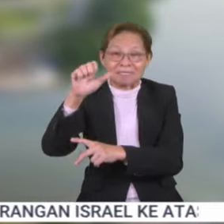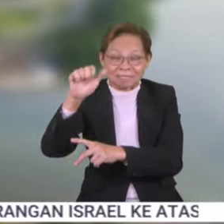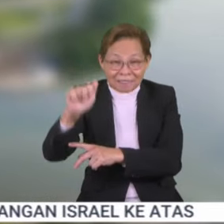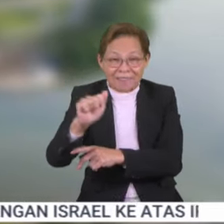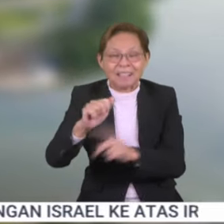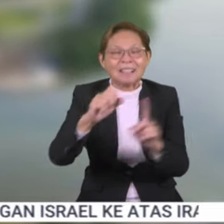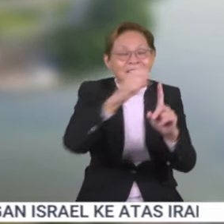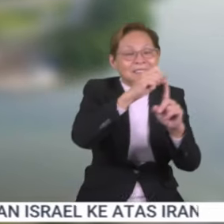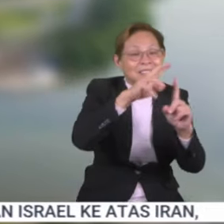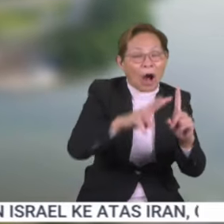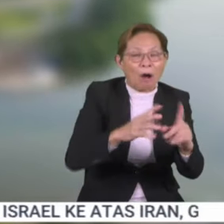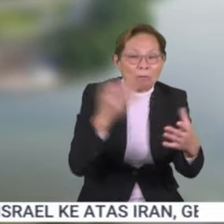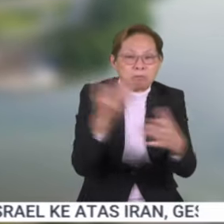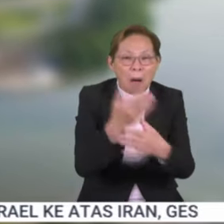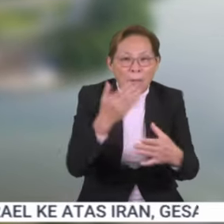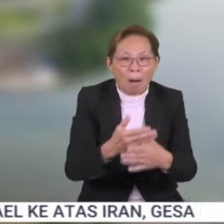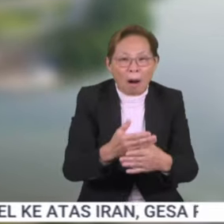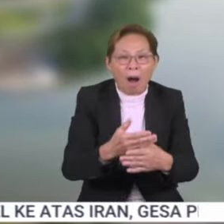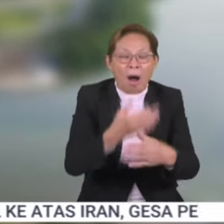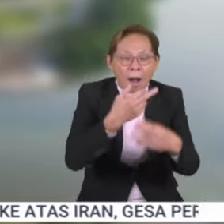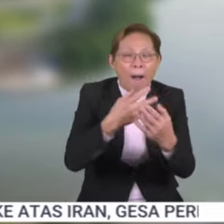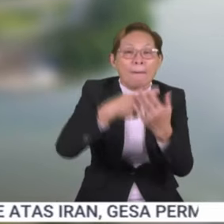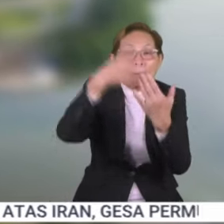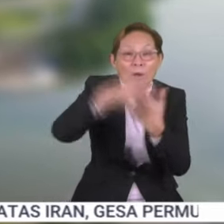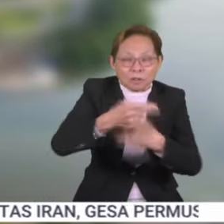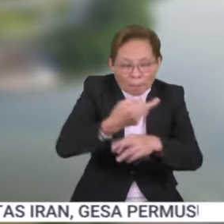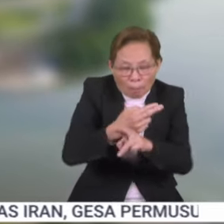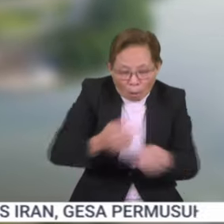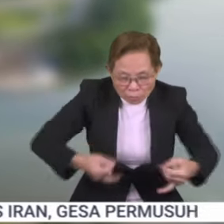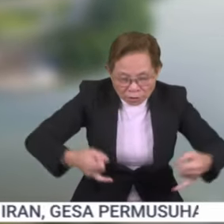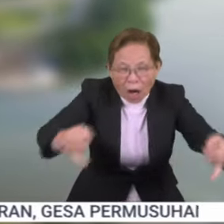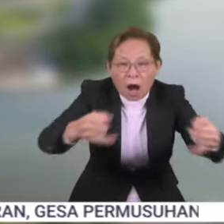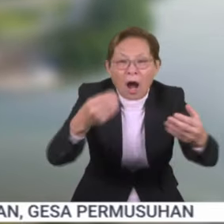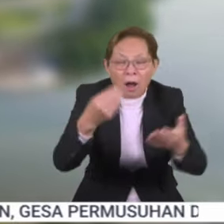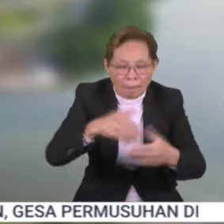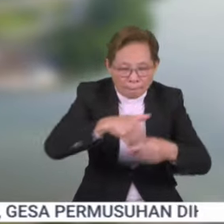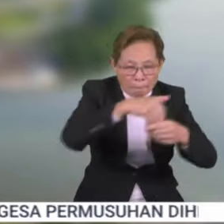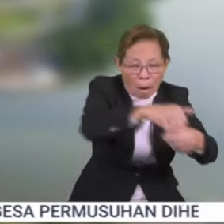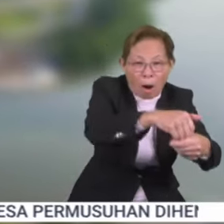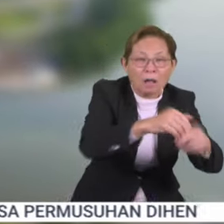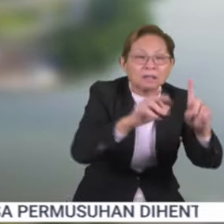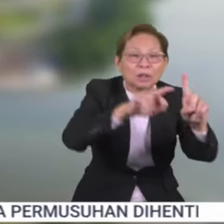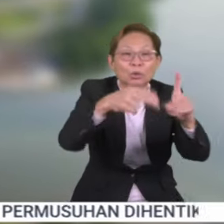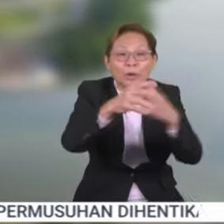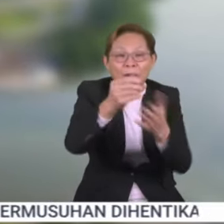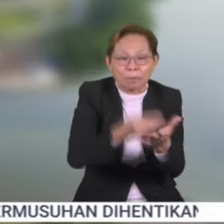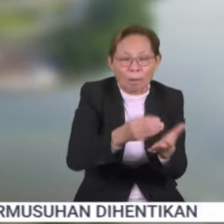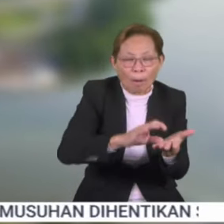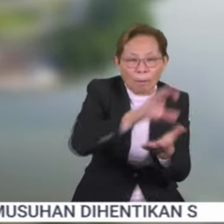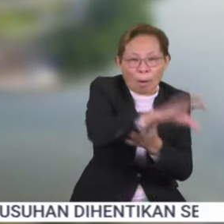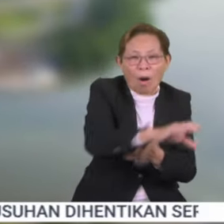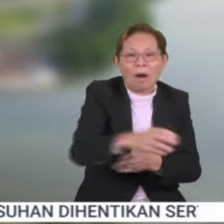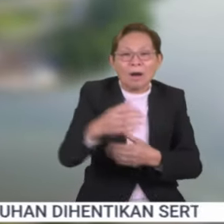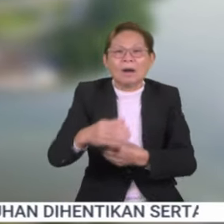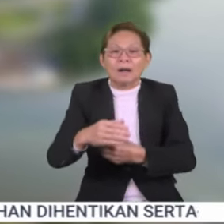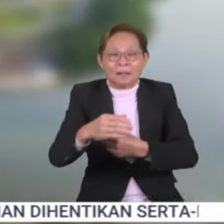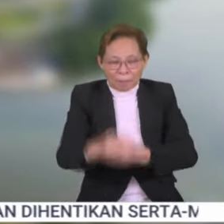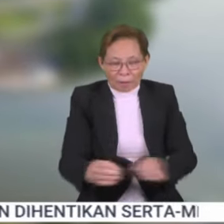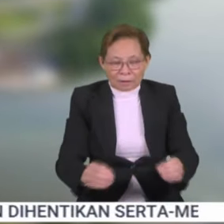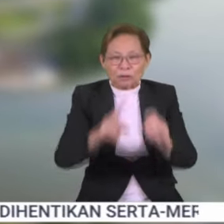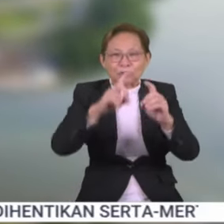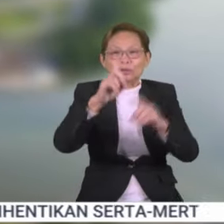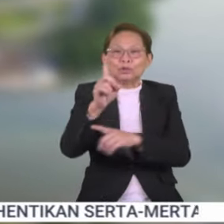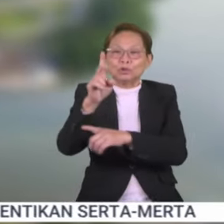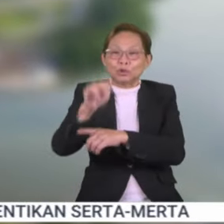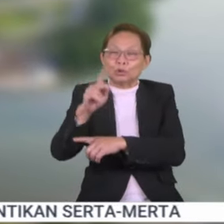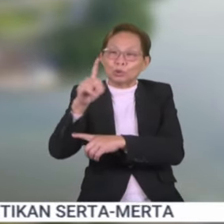projek naik taraf Jalan Utara baru menerima bantuan Wang tunai bernilai r000 bantuan daripada pejabat dewan undangan Negeri